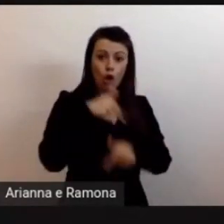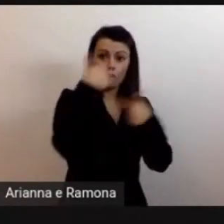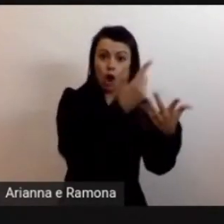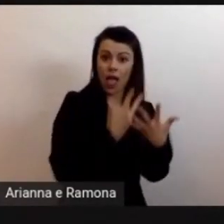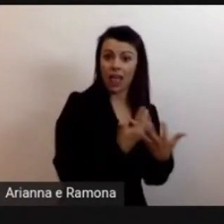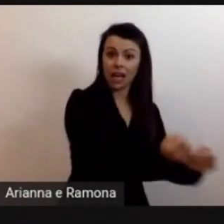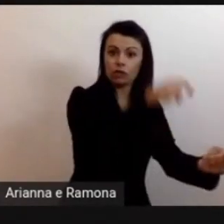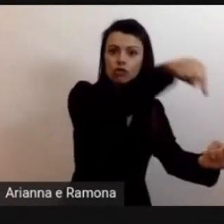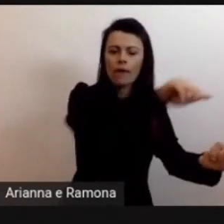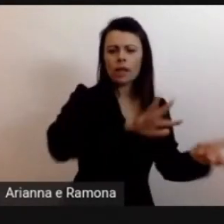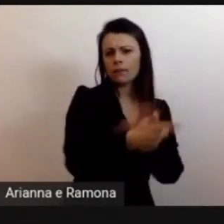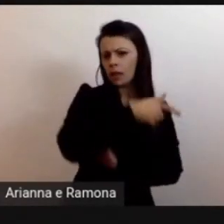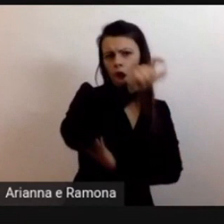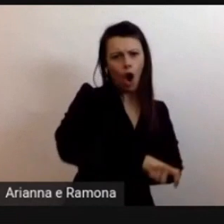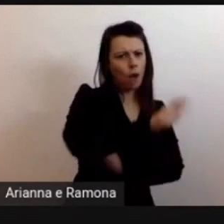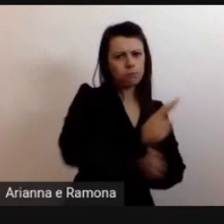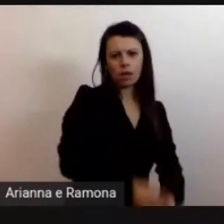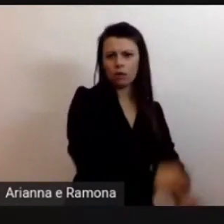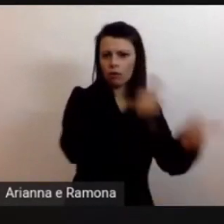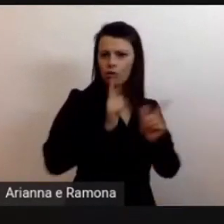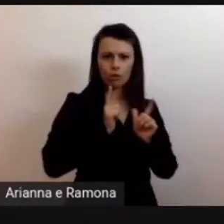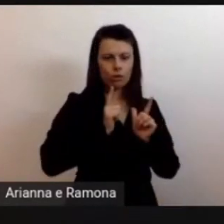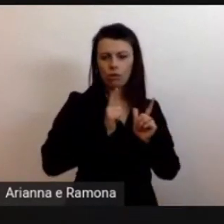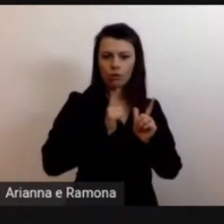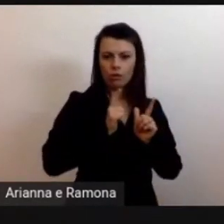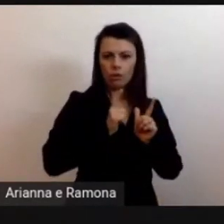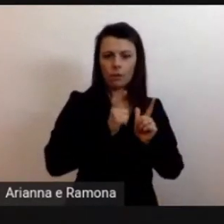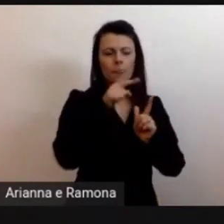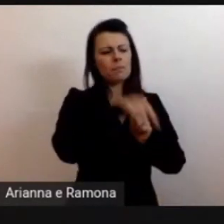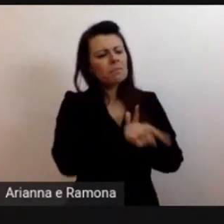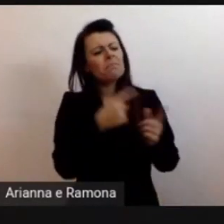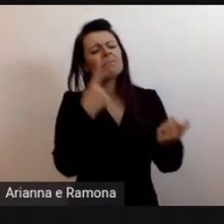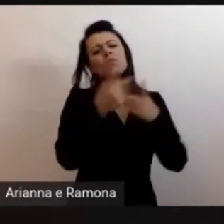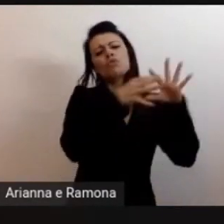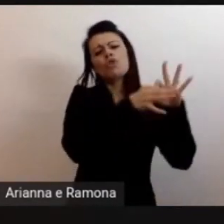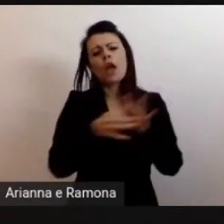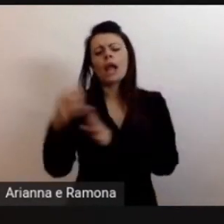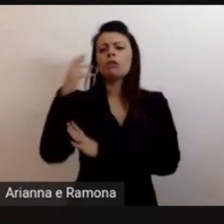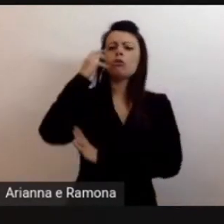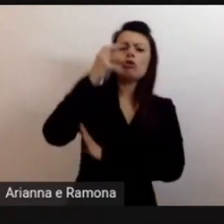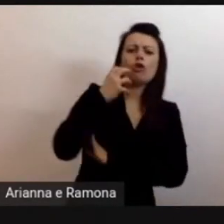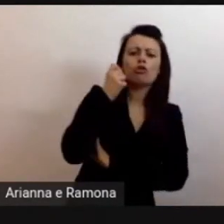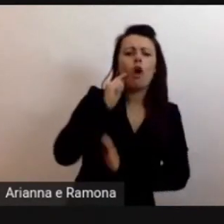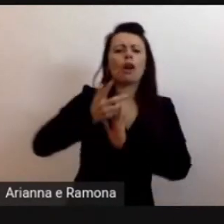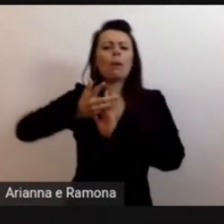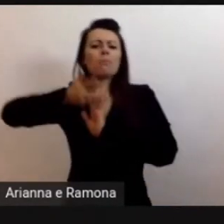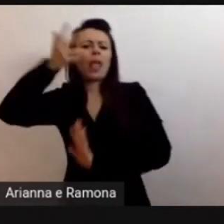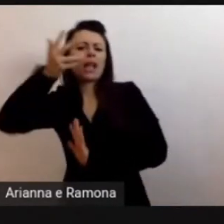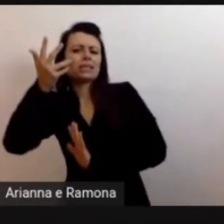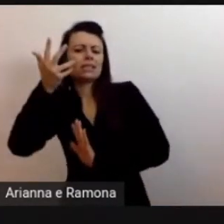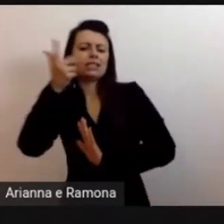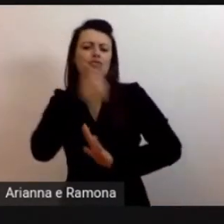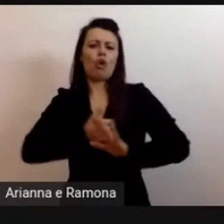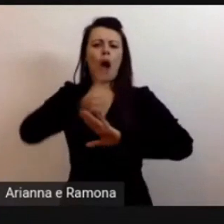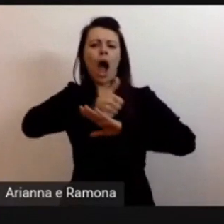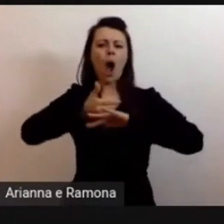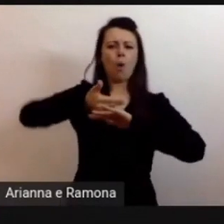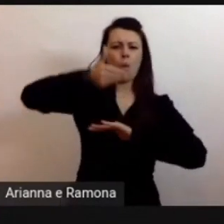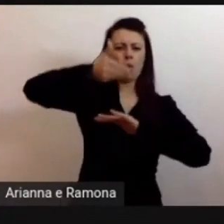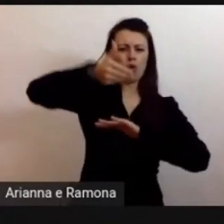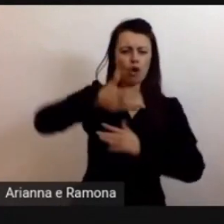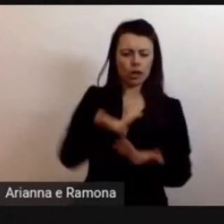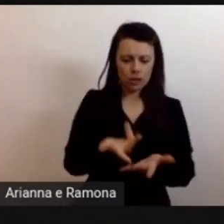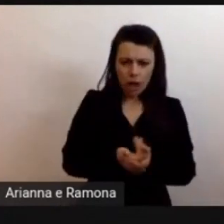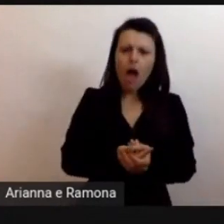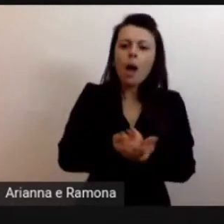ripeto che sia un funk park la mente che riguardano il prestigio la priorità è la proprio letta e cerca dal dimostrato la straordinaria